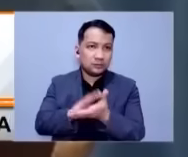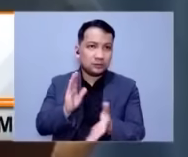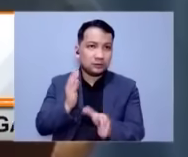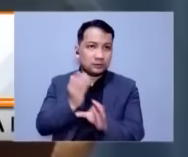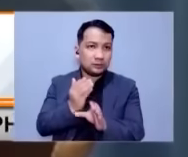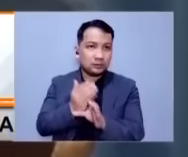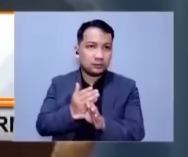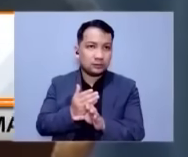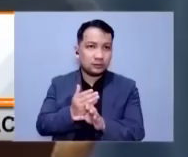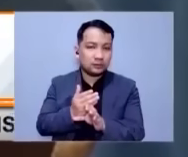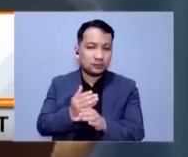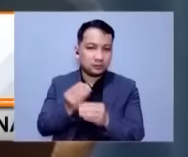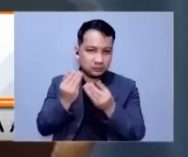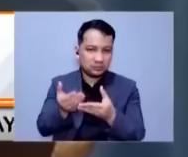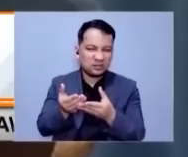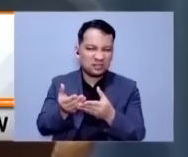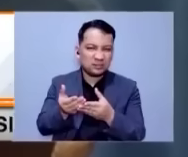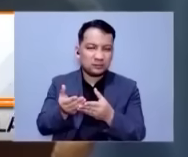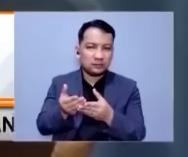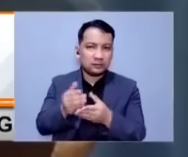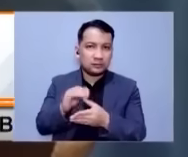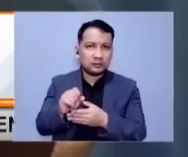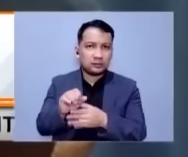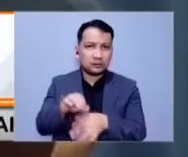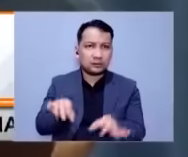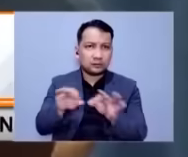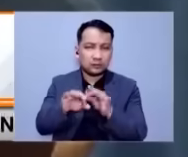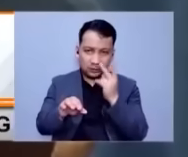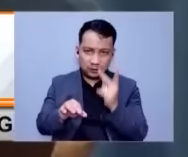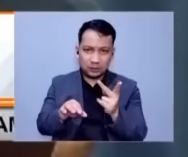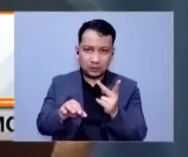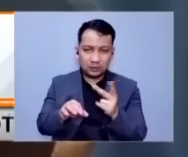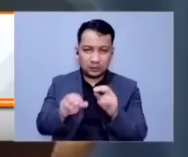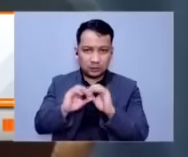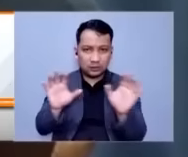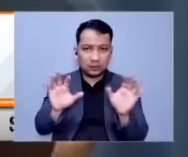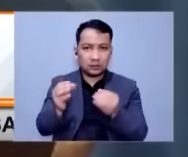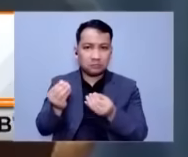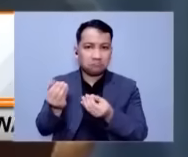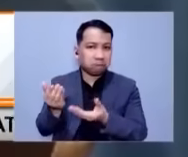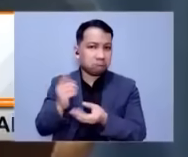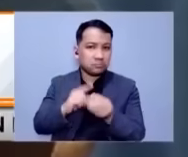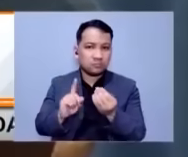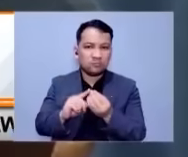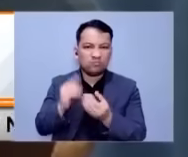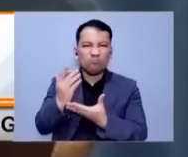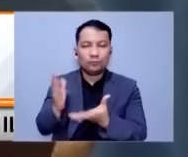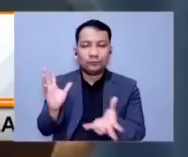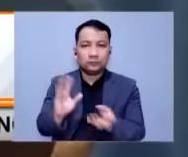for incentive. So kailangan natin itong tingnan because this is clearly and this is really